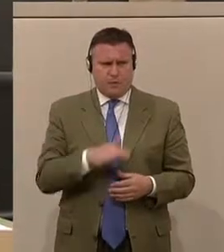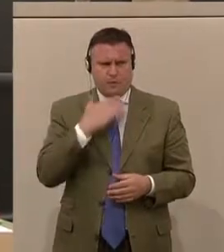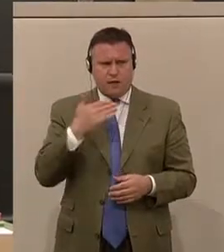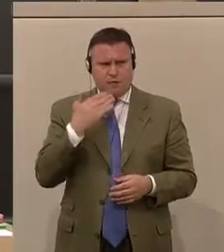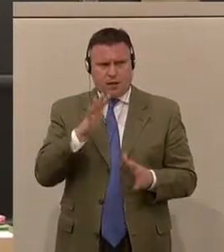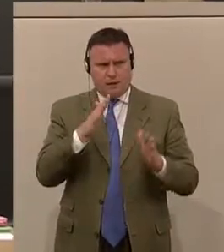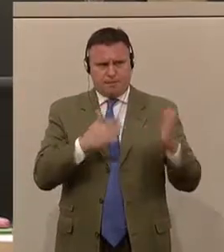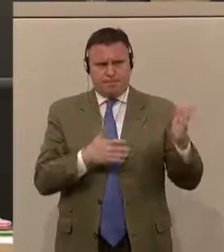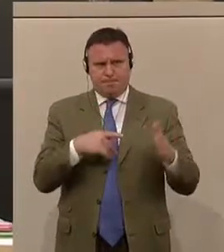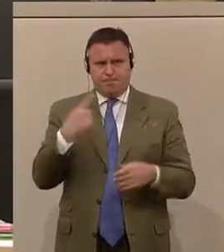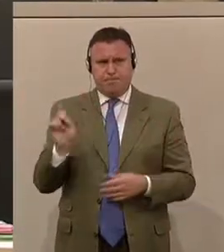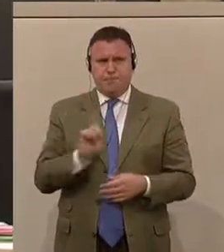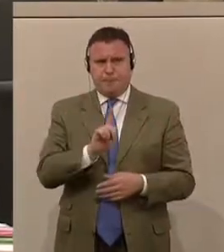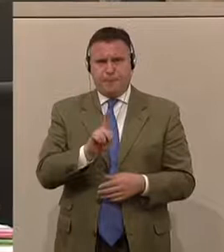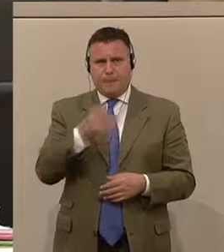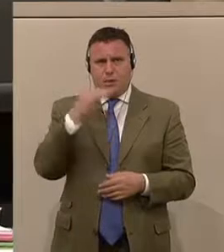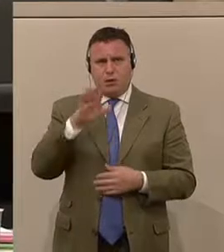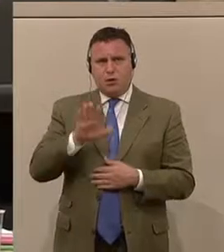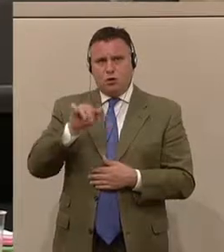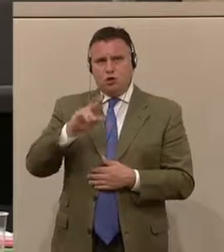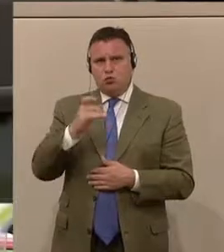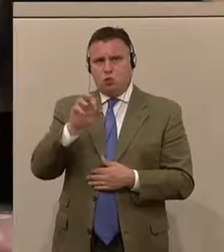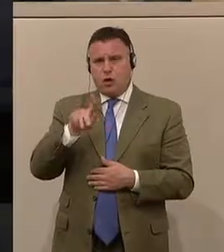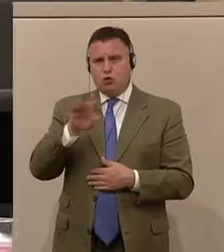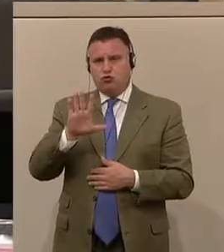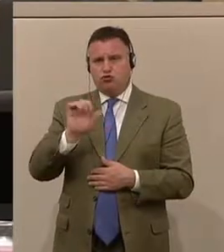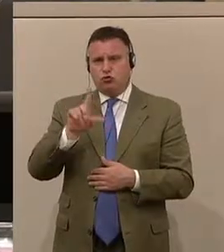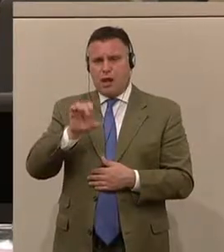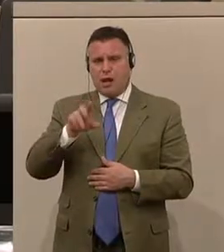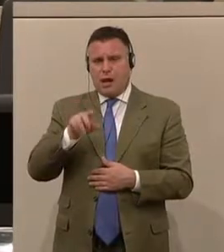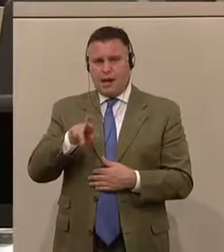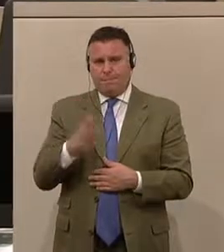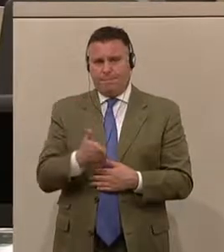Es brauche eine richtige ökosoziale Steuerreform und Änderungen bei